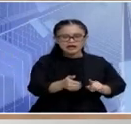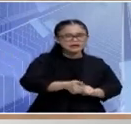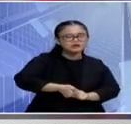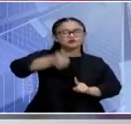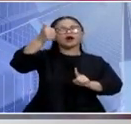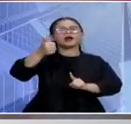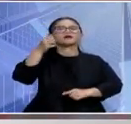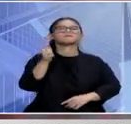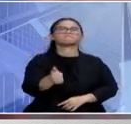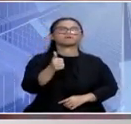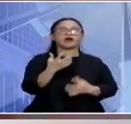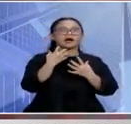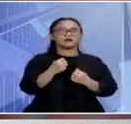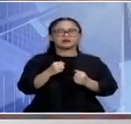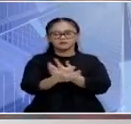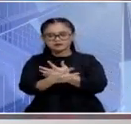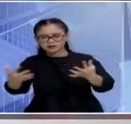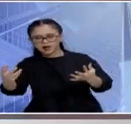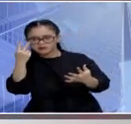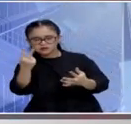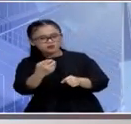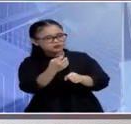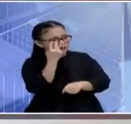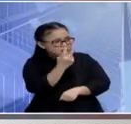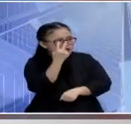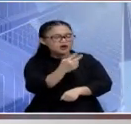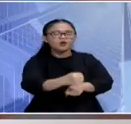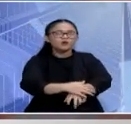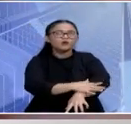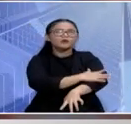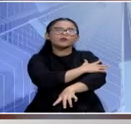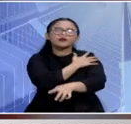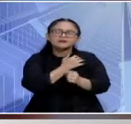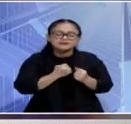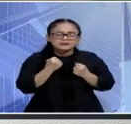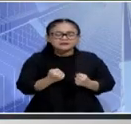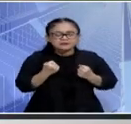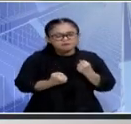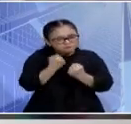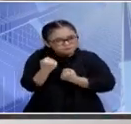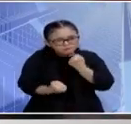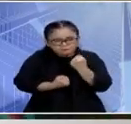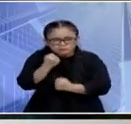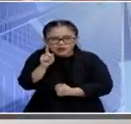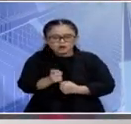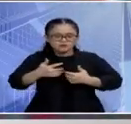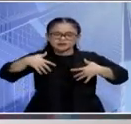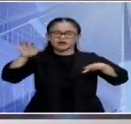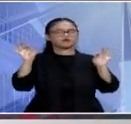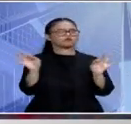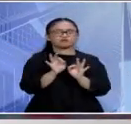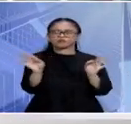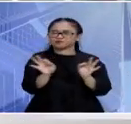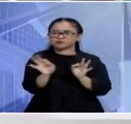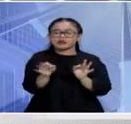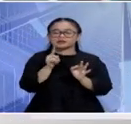Sinetron syarat edukasi ini diharapkan menjadi motivasi bagi pemirsa untuk terus berusaha dan tidak mudah putus asa dalam meraih mimpi.